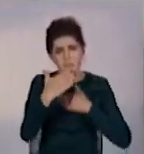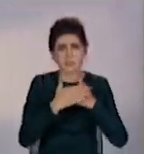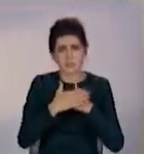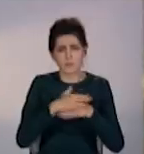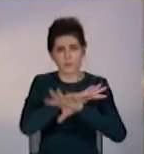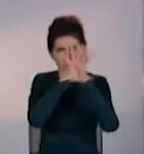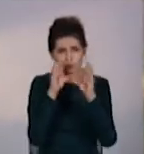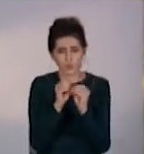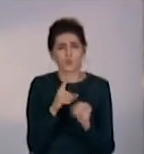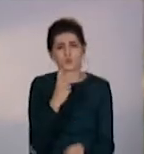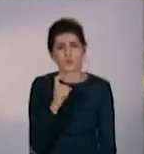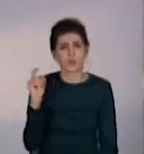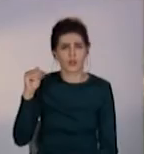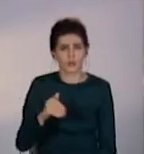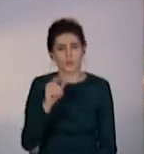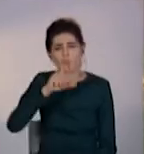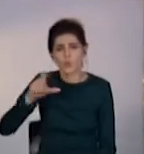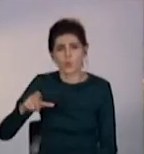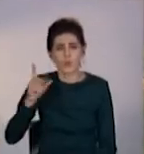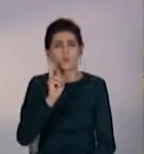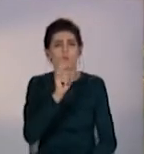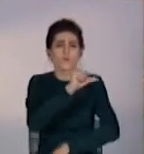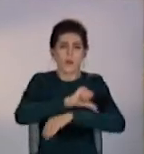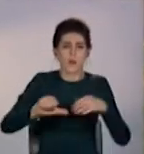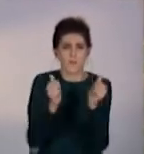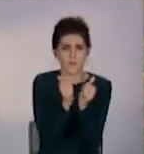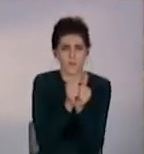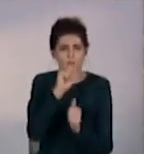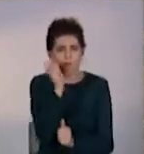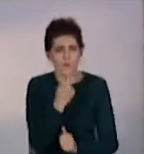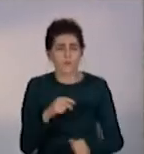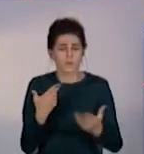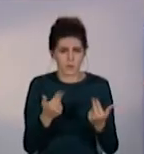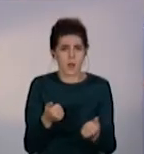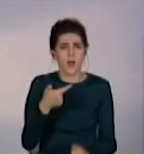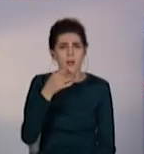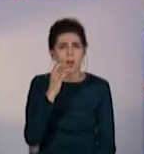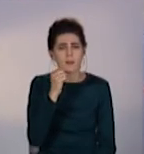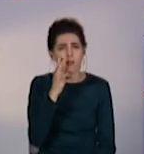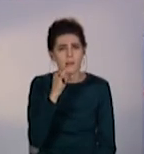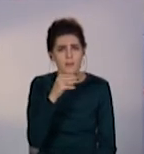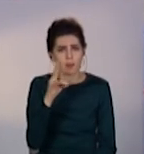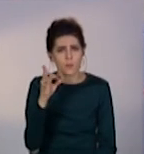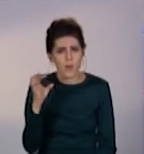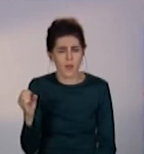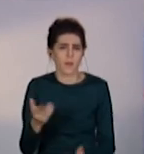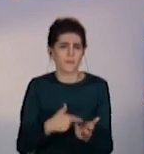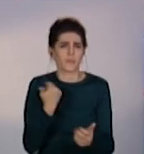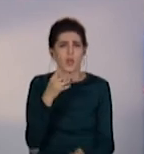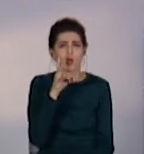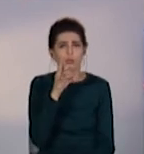людей. Працюють у прифронтових селах і найнебезпечніших районах. Гранітна Новотроїцька – це ті міста, де